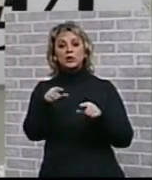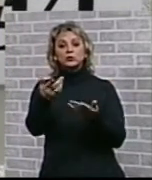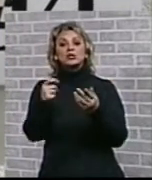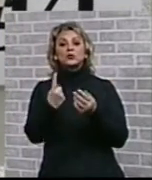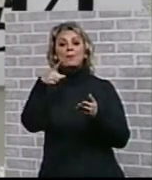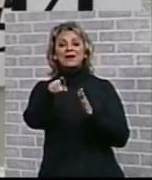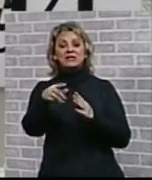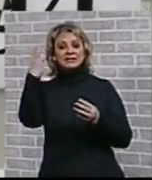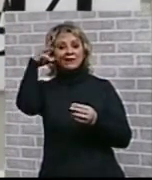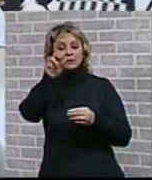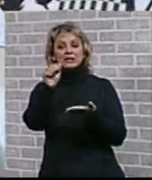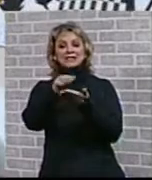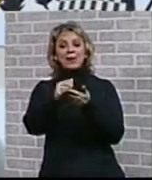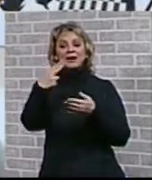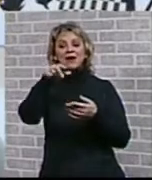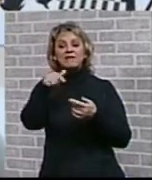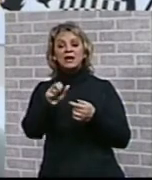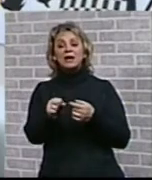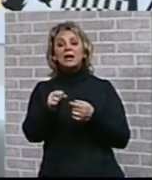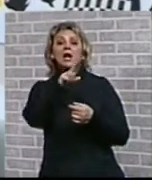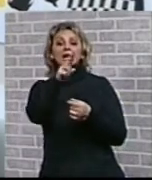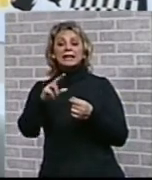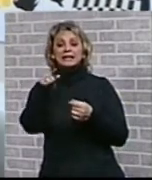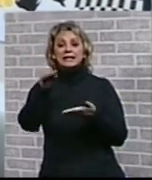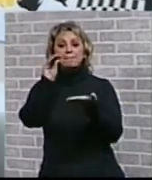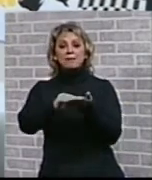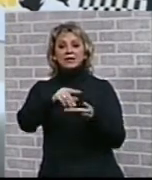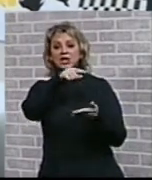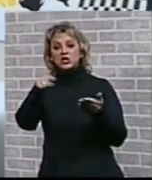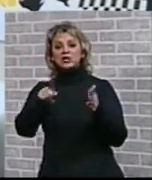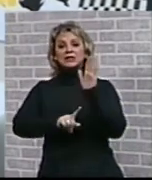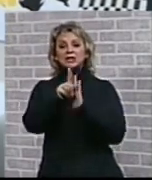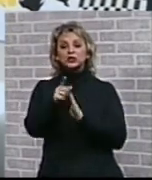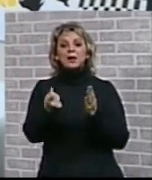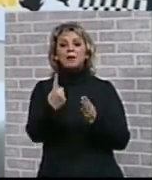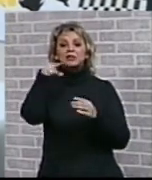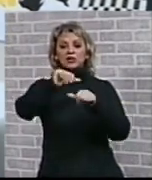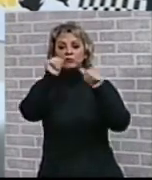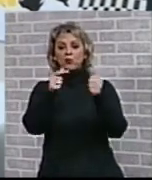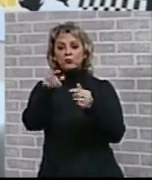появляется современная типографика. И какие-то пятна и линии начинают обретать